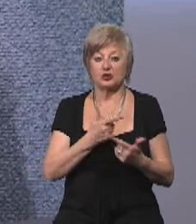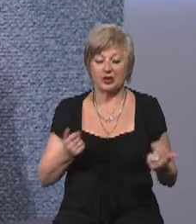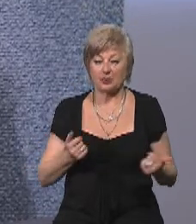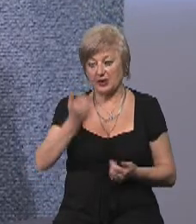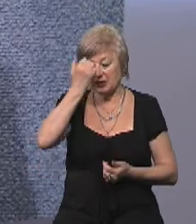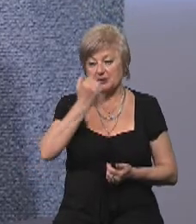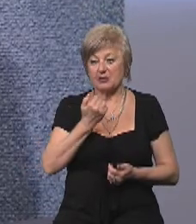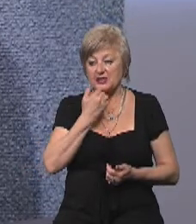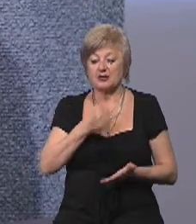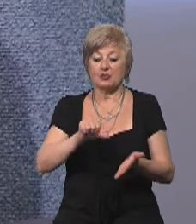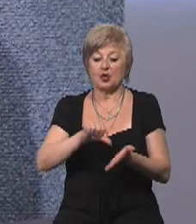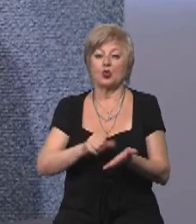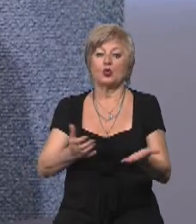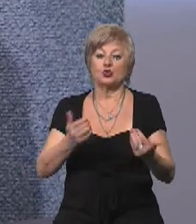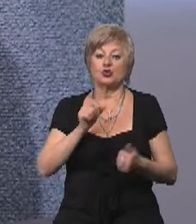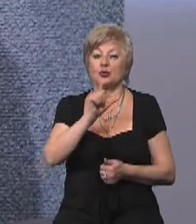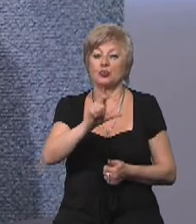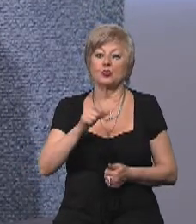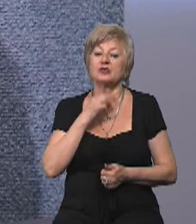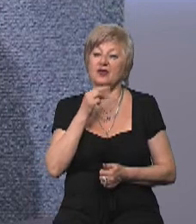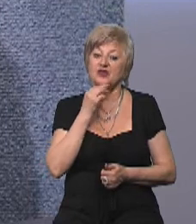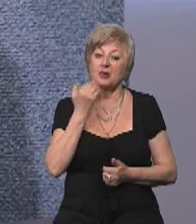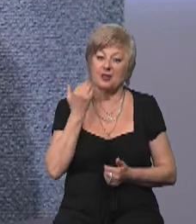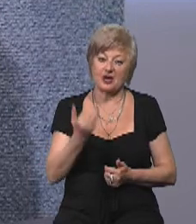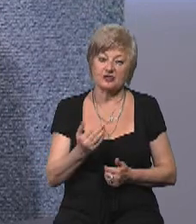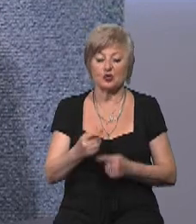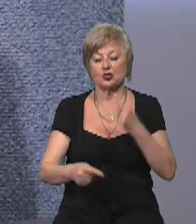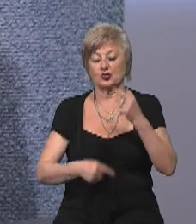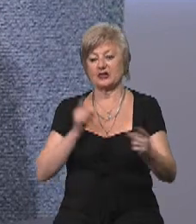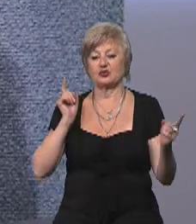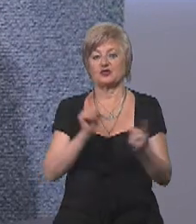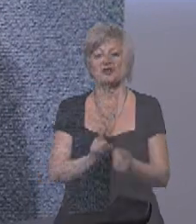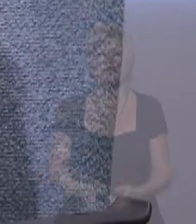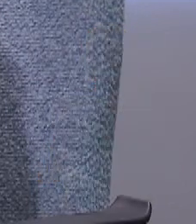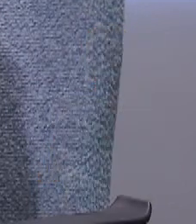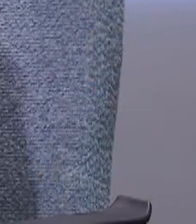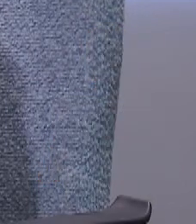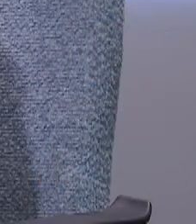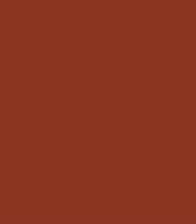за участь, глядачам дякую за увагу і до наступних зустрічей.